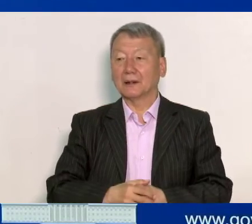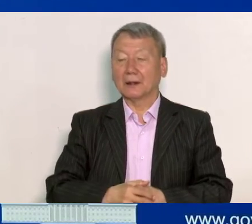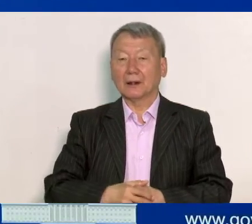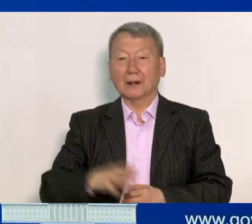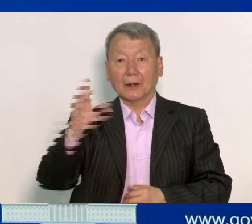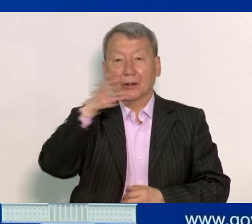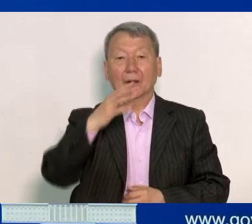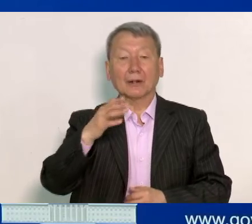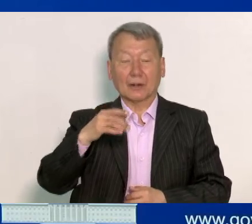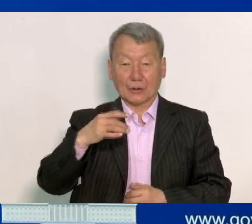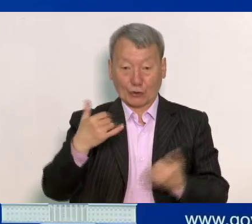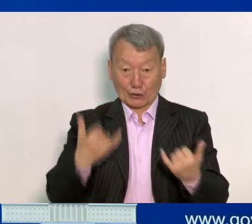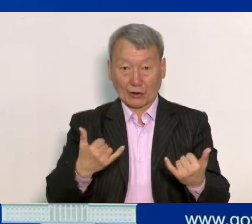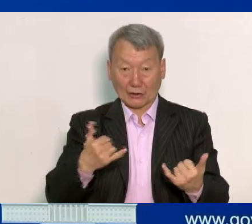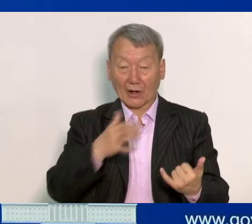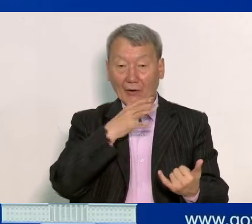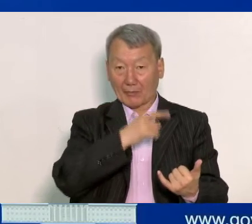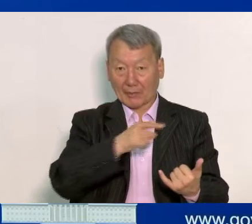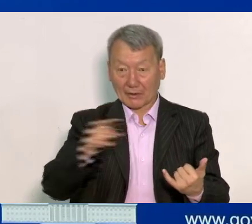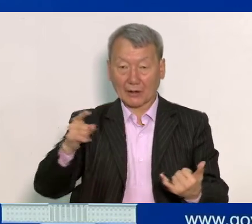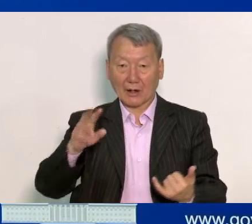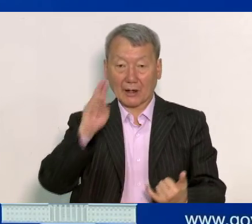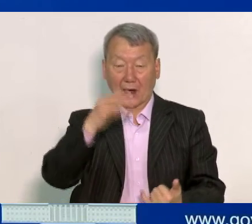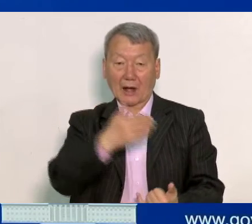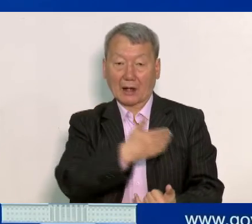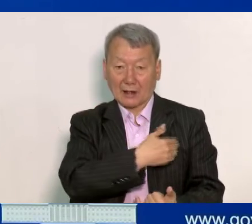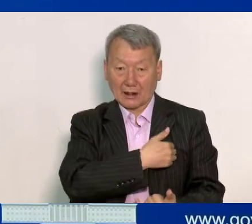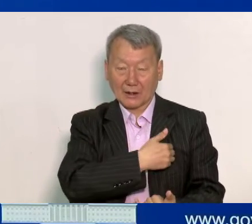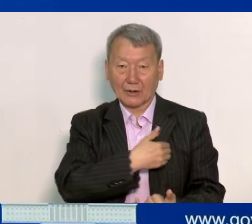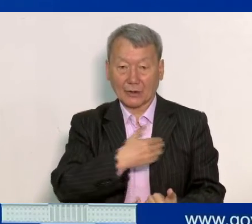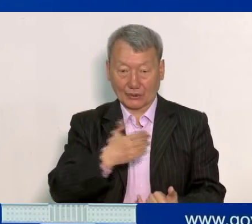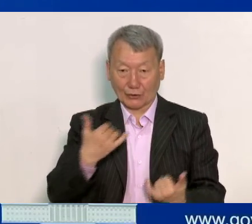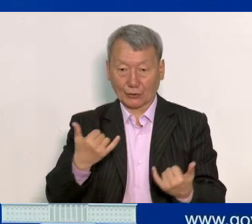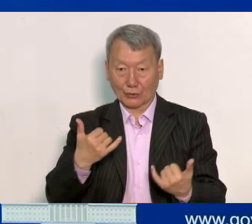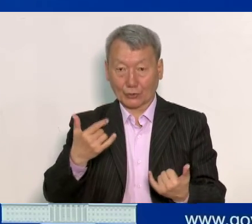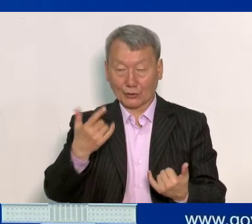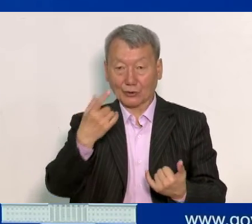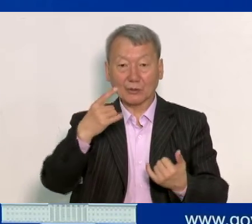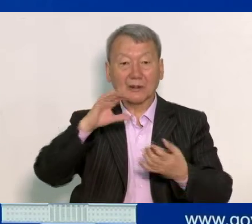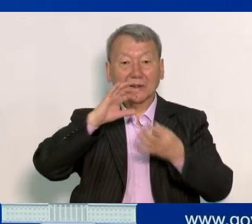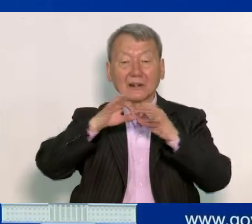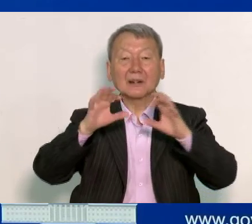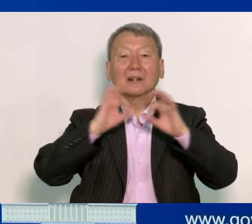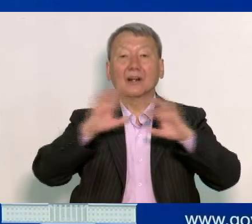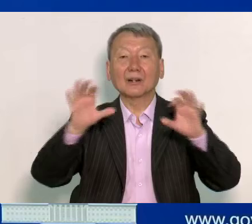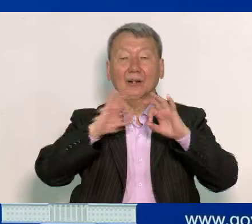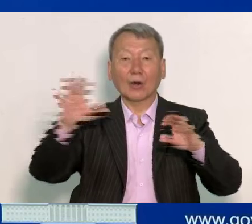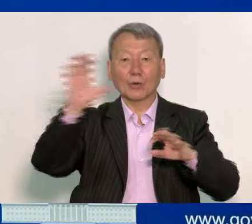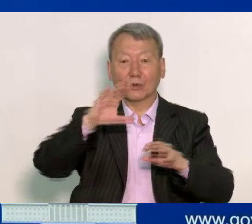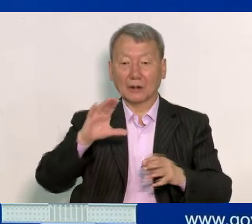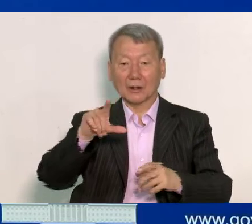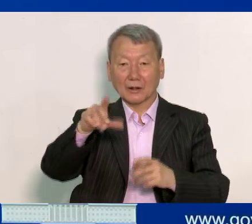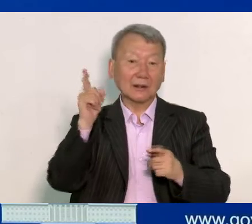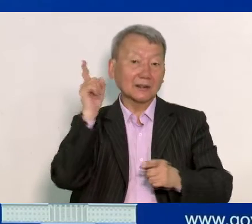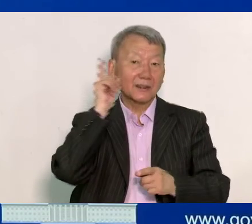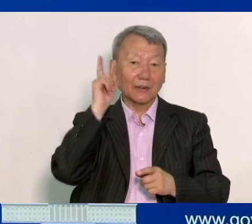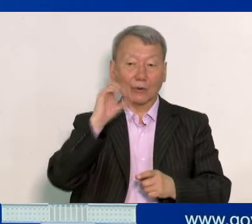COVID-19. И последнее время я хотел бы, пользуясь случаем, остановиться. В социальных